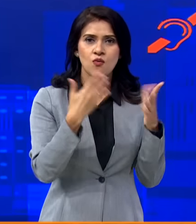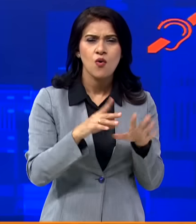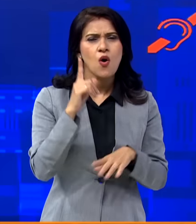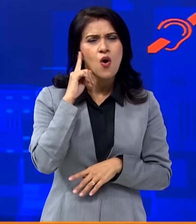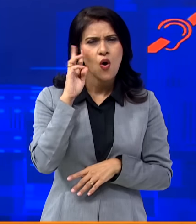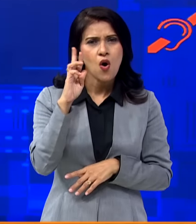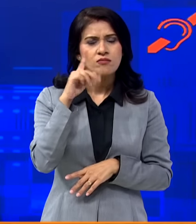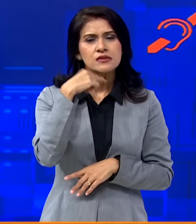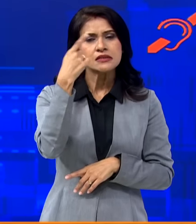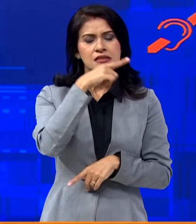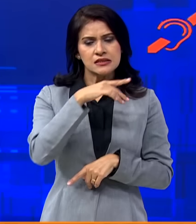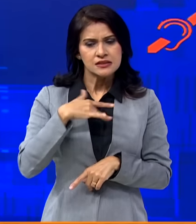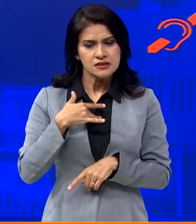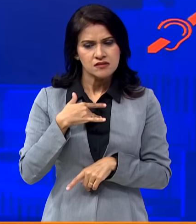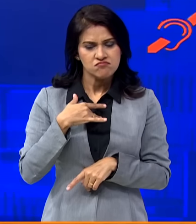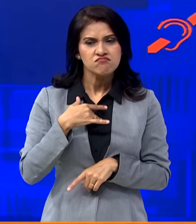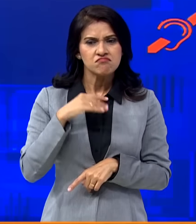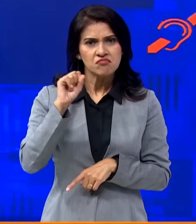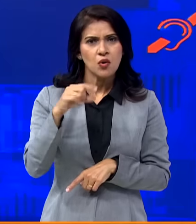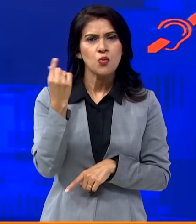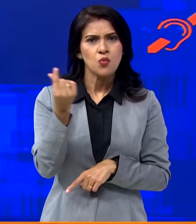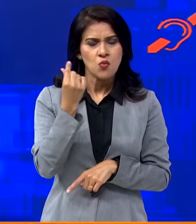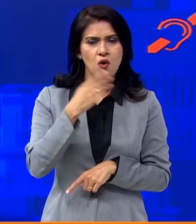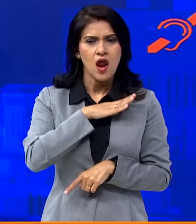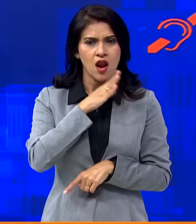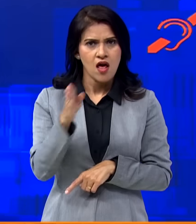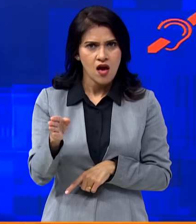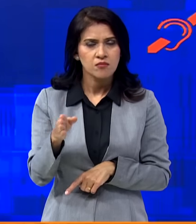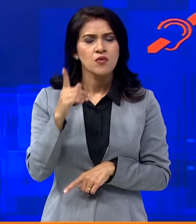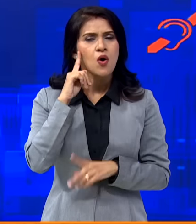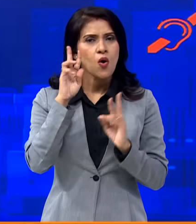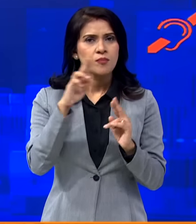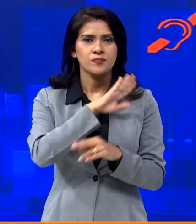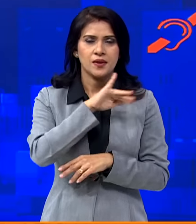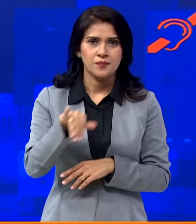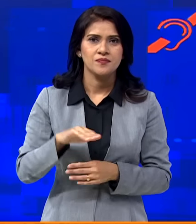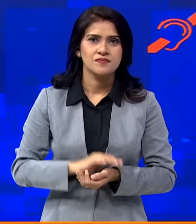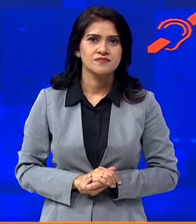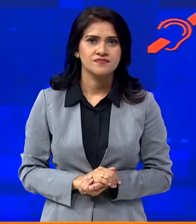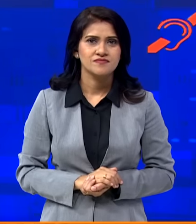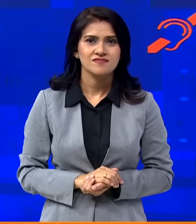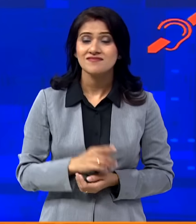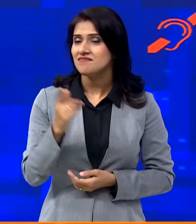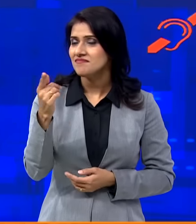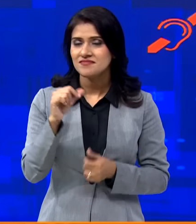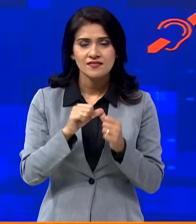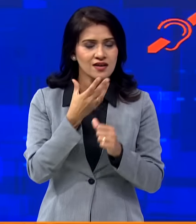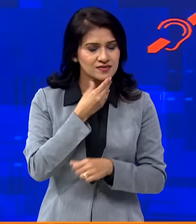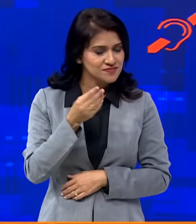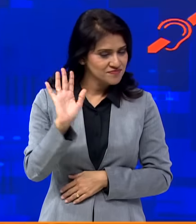ना किसी एक दिन उनको लगेगा कि वाकई में आपकी अदालत में आना चाहिए मैं दावे के साथ कहता हूं उन्हें कभी नहीं